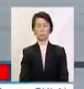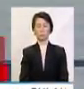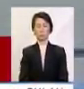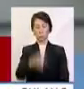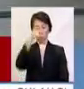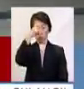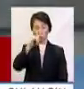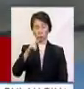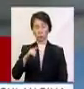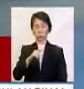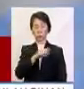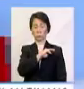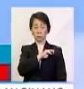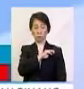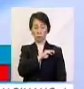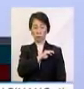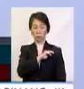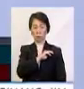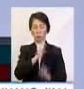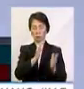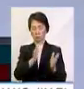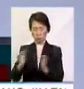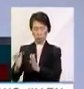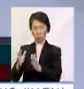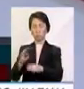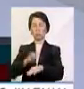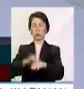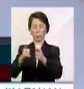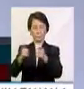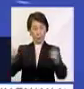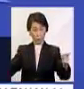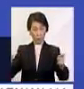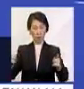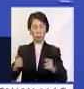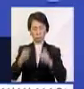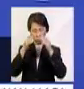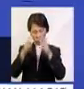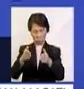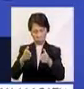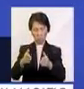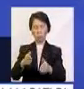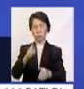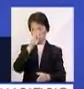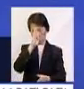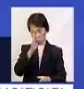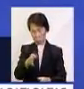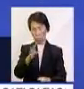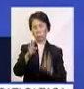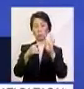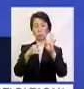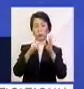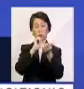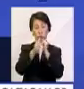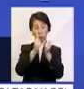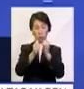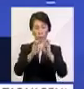Bagi Syed Saddiq, pengenalan tiering sistem dalam program bersifat jangka panjang iaitu penekanan dan penumpuan kepada 4 temasya utama, Sukan